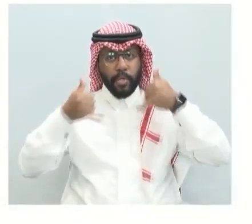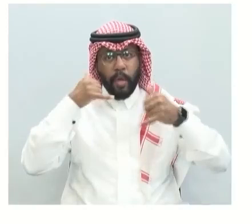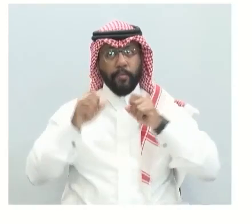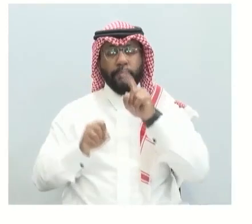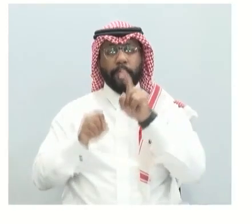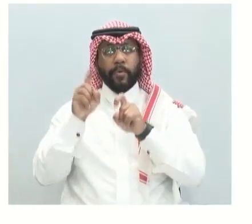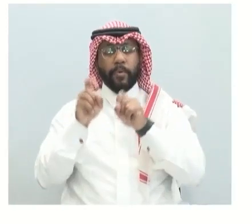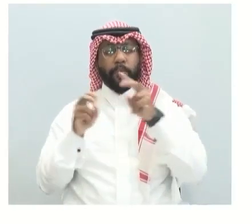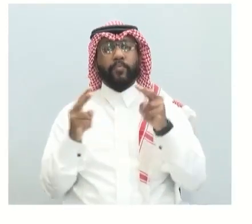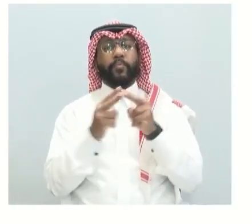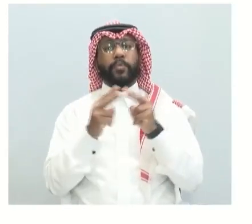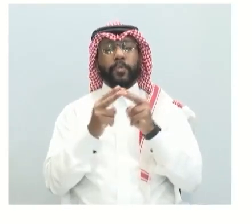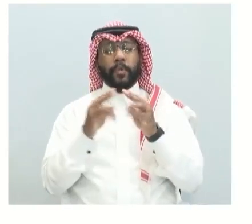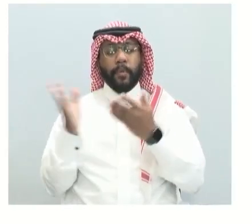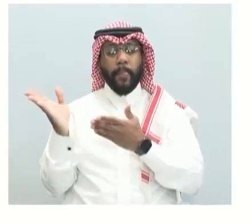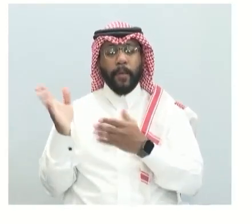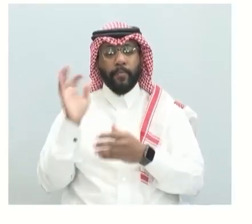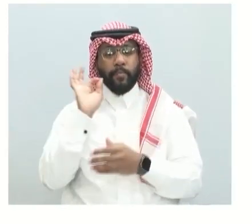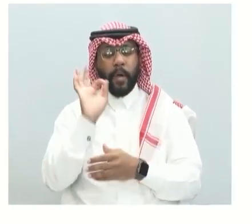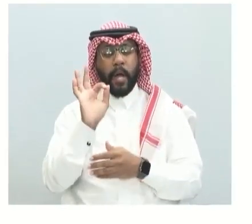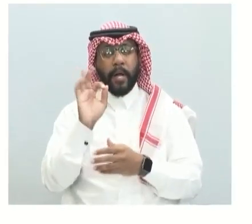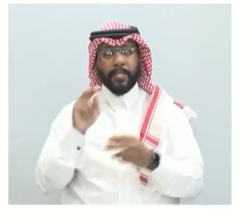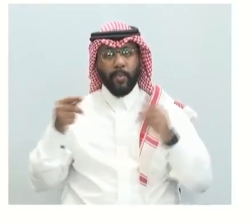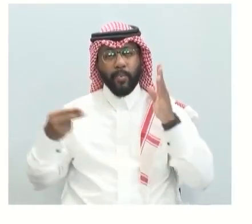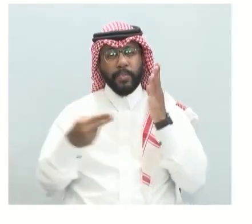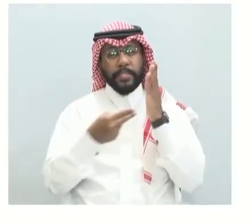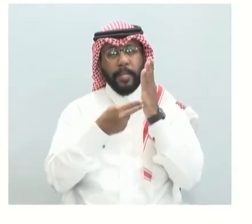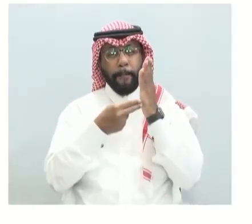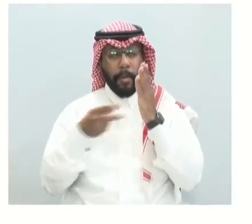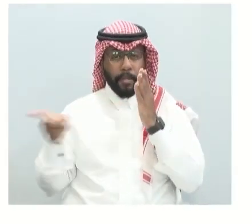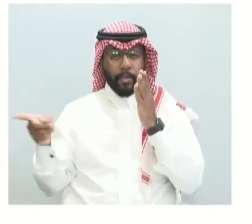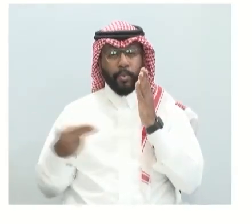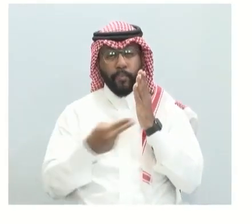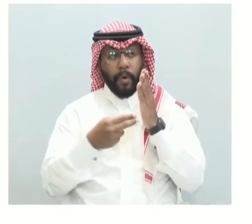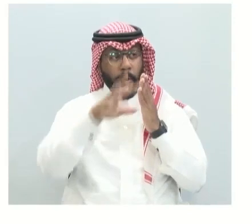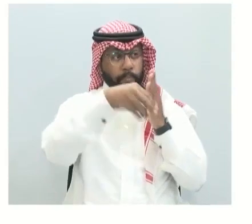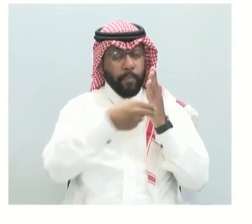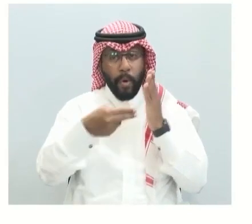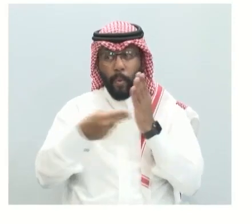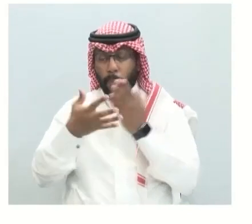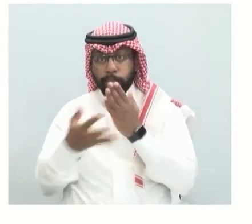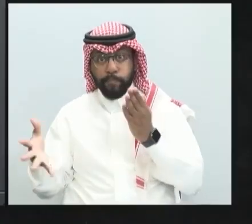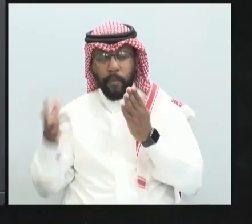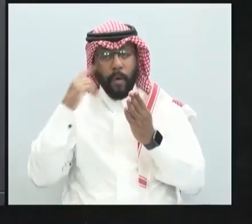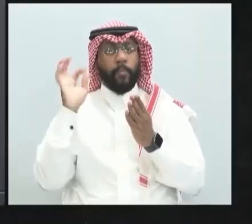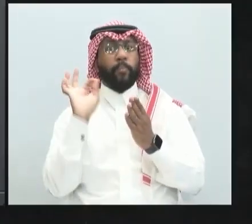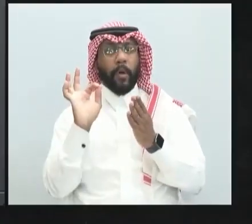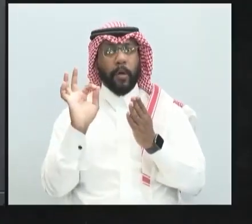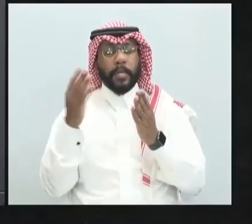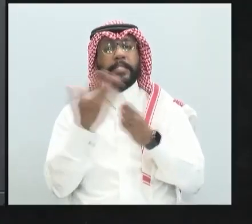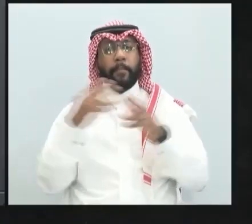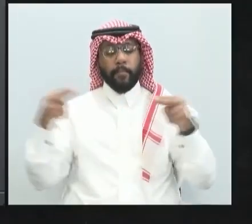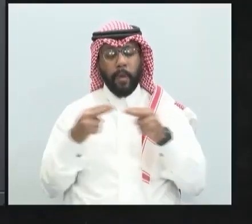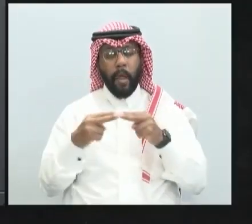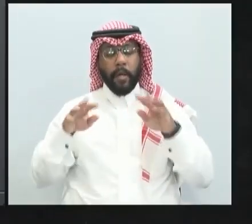بالتقنيه السلكيه او الوارد الخاصه بالاتصال وتكون عباره عن اسلاك حقيقيه واقعيه او ماديه يتم